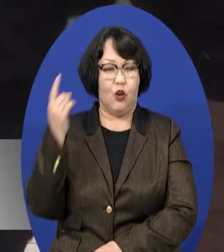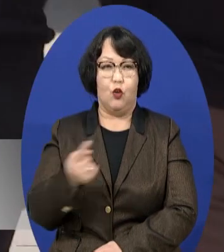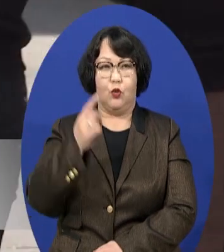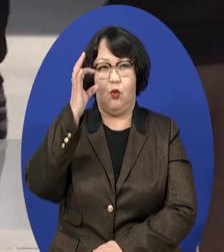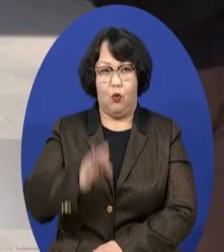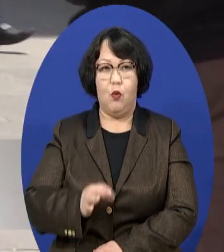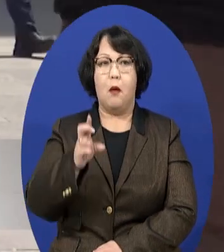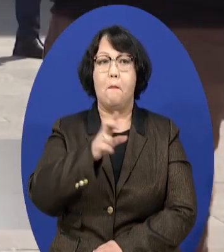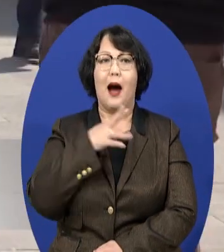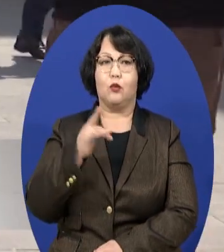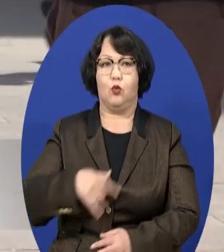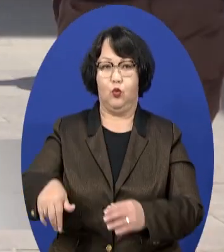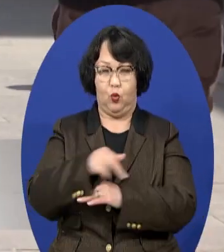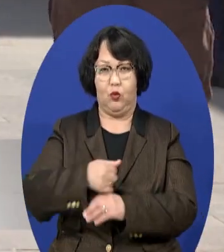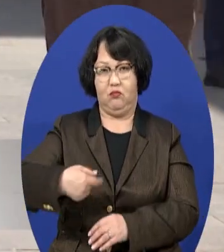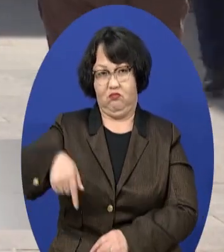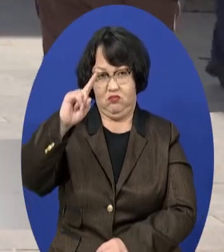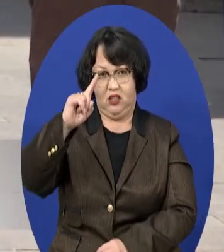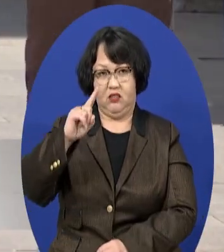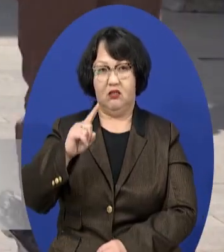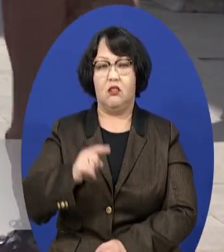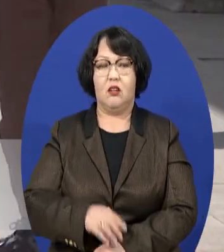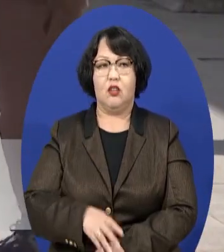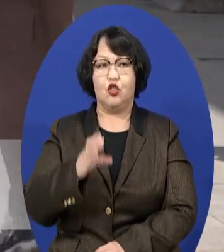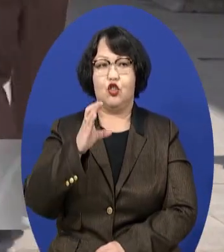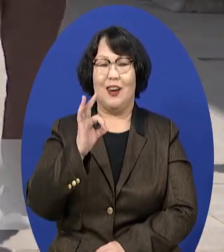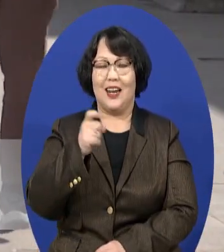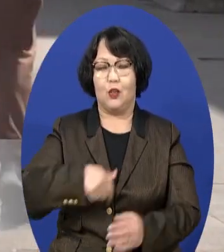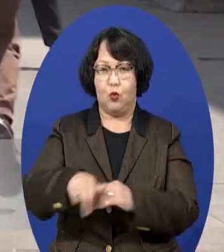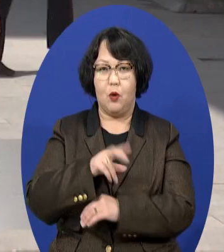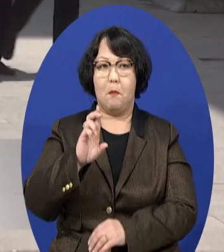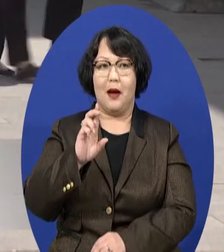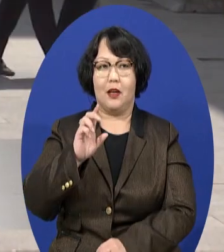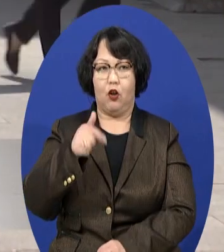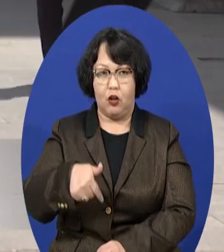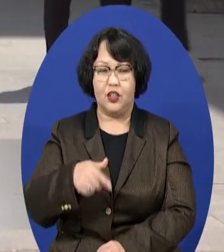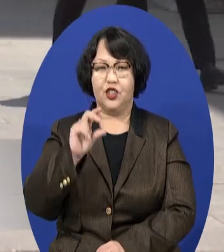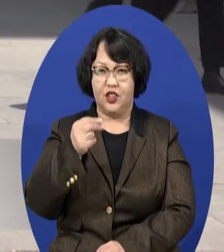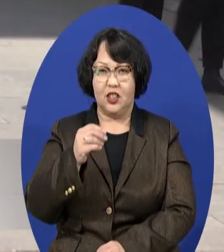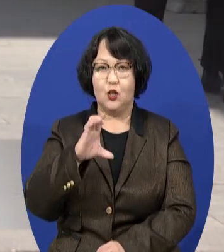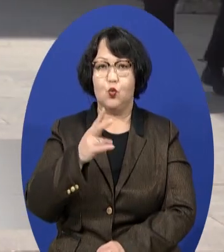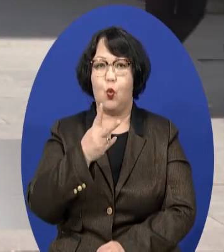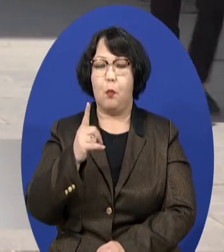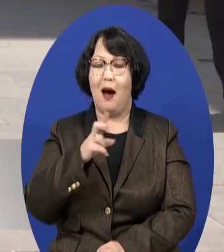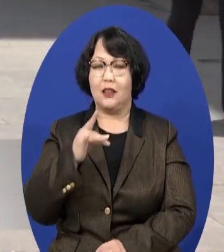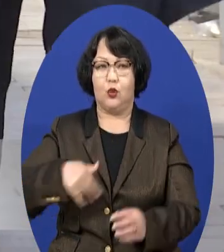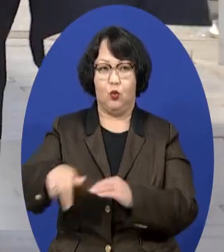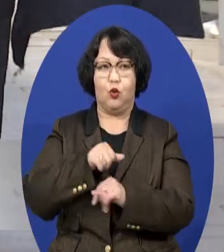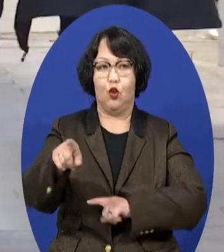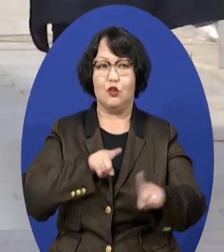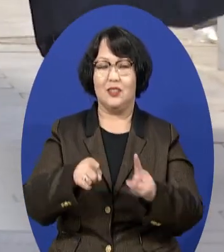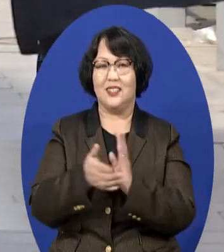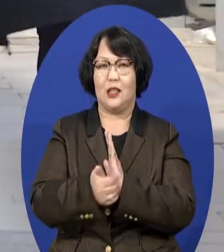дүүргээр Багнуур дүүрэг чагсаалтын ихэнд бичигдсэн байна. Сонгон Архан, Баянгол, Чингэлтэй, Сүхбаатар дүүргүүд өрсөлдөх чадвар сул